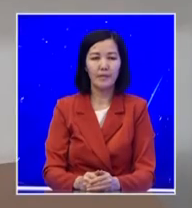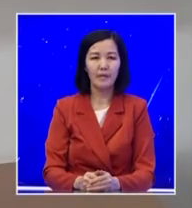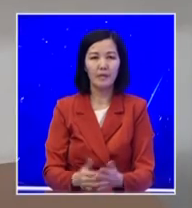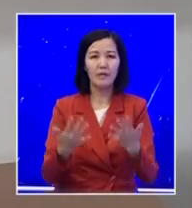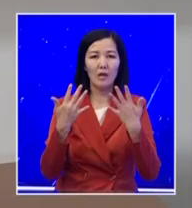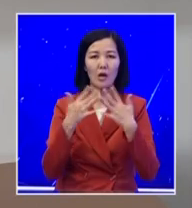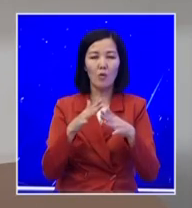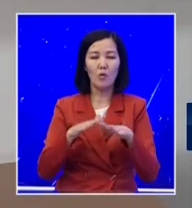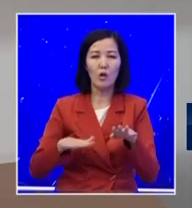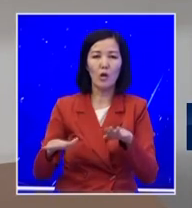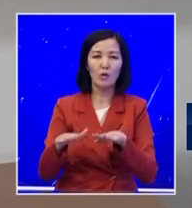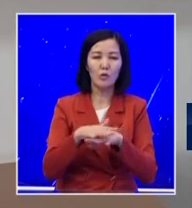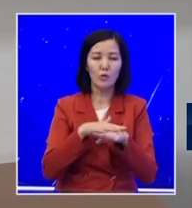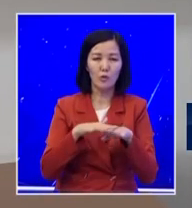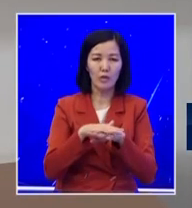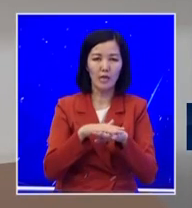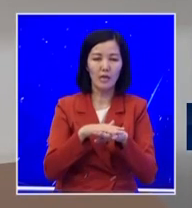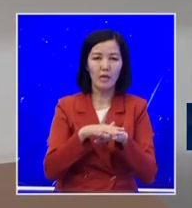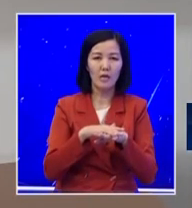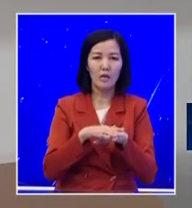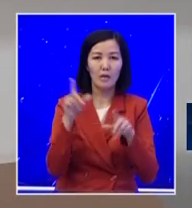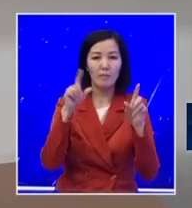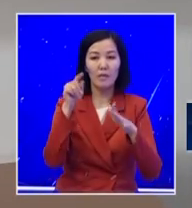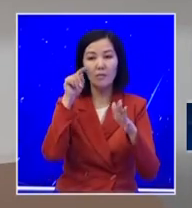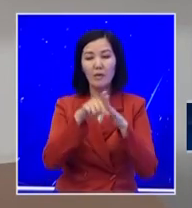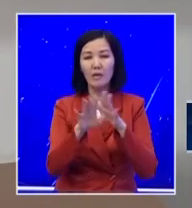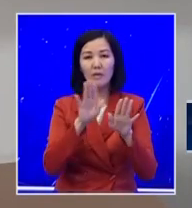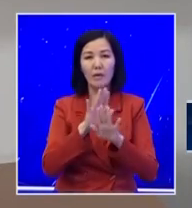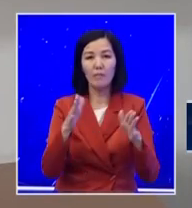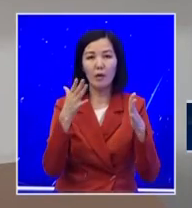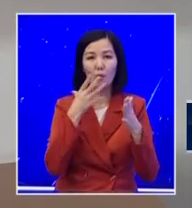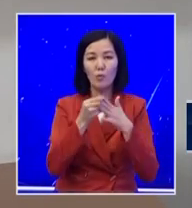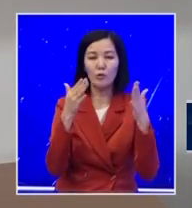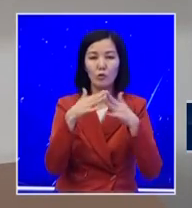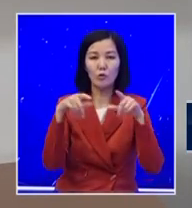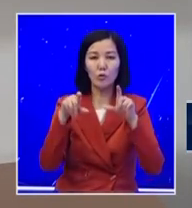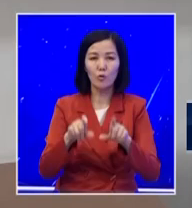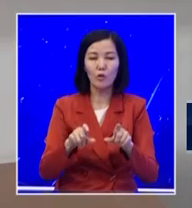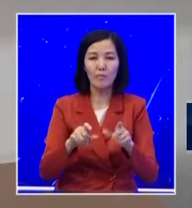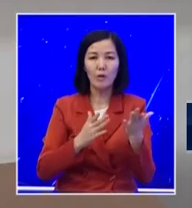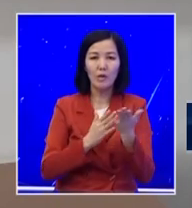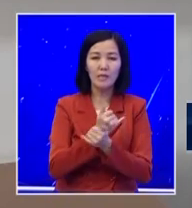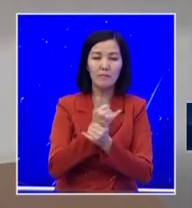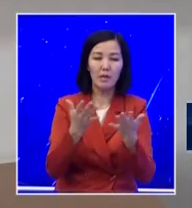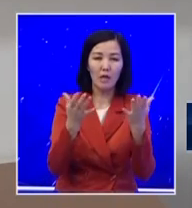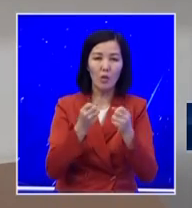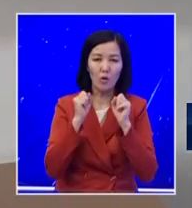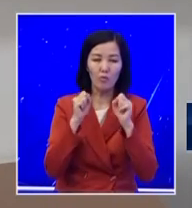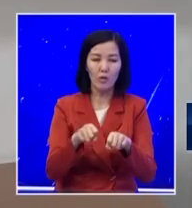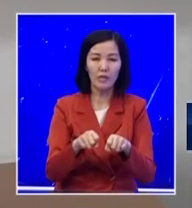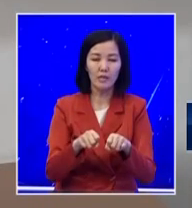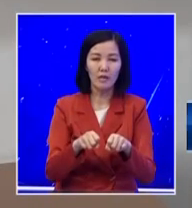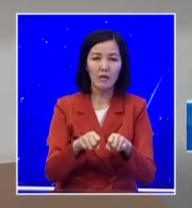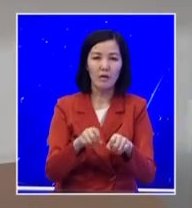Ауыл тұрғындары, аудан тұрғындары мекемеге келмей-ақ, өз үйінде отырып, болмаса осында қабылдау бұрыштары арқылы онлайн қабылдауға